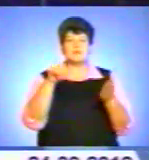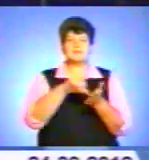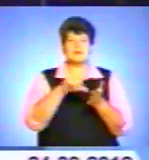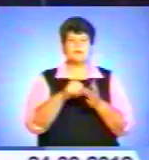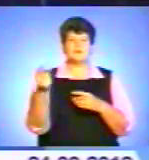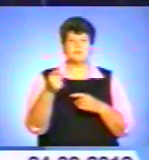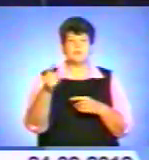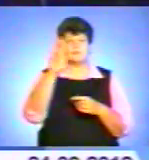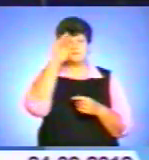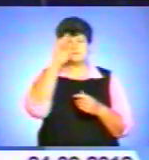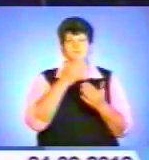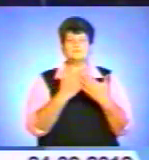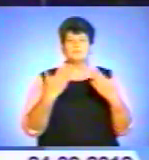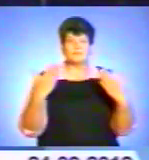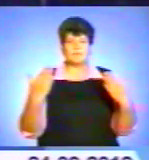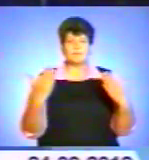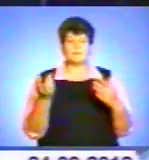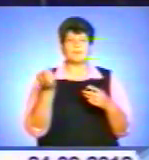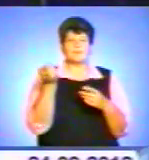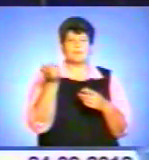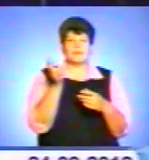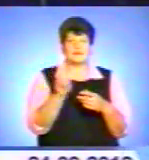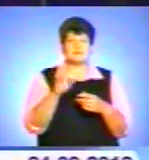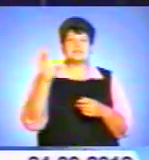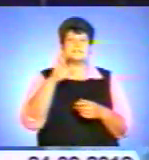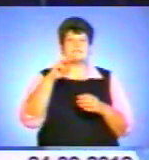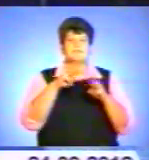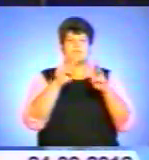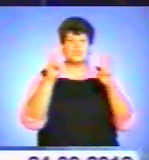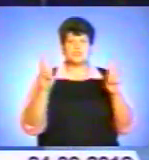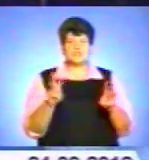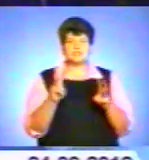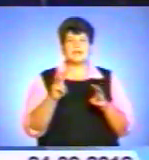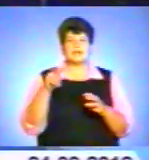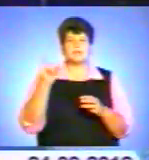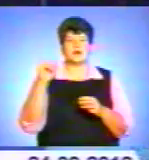Тернопільському краєзнавчому музеї. Відвідав експозицію «Святіший патріарх Київський і